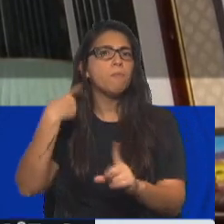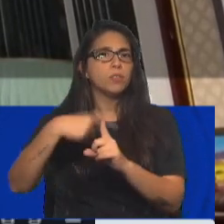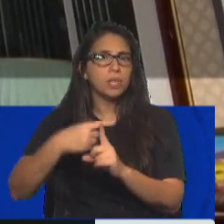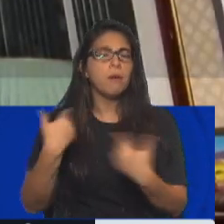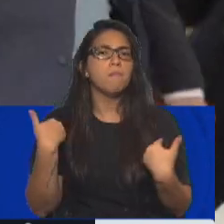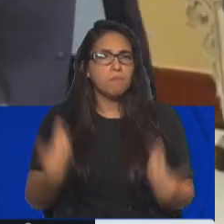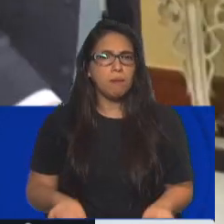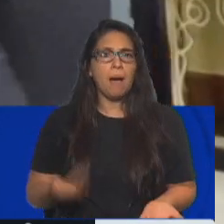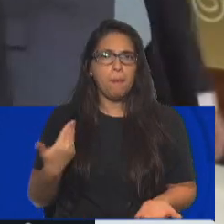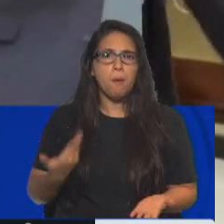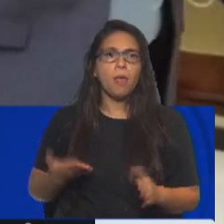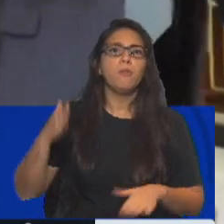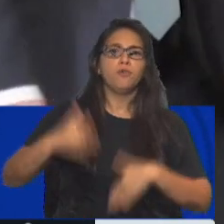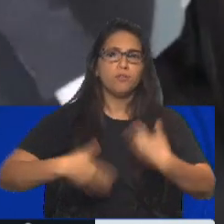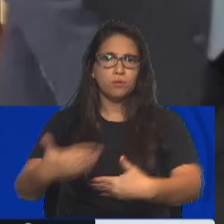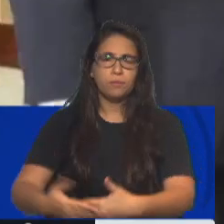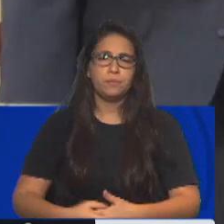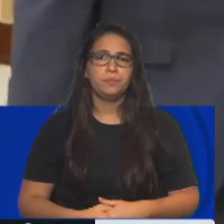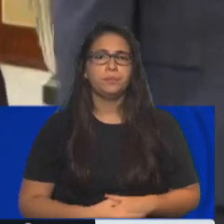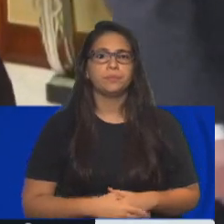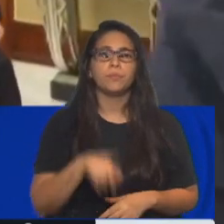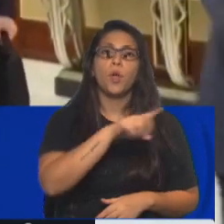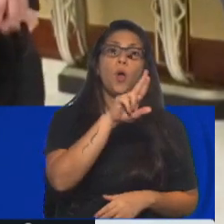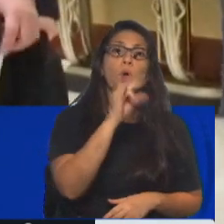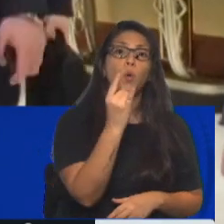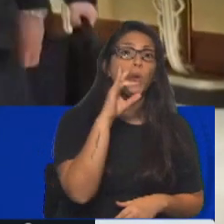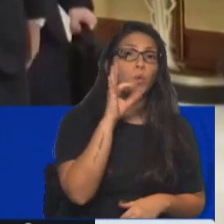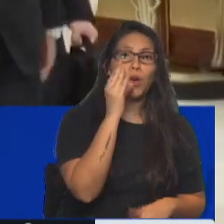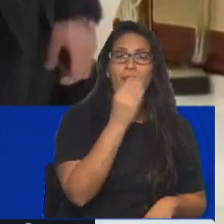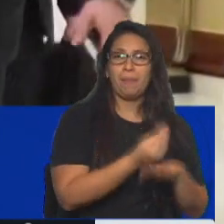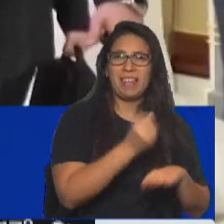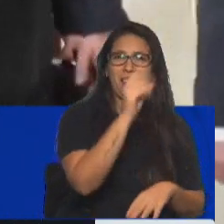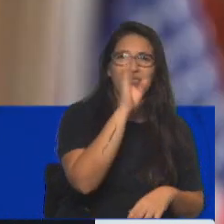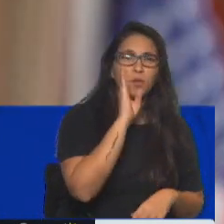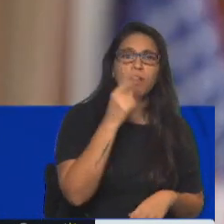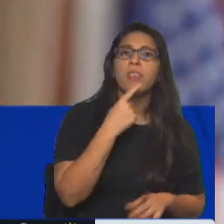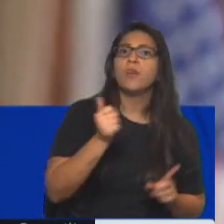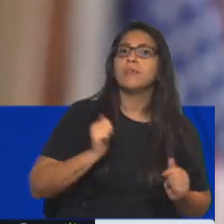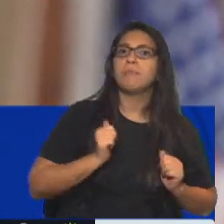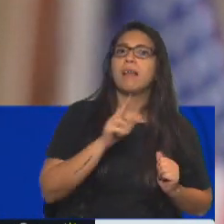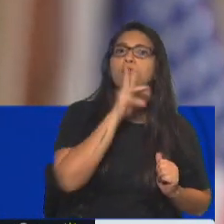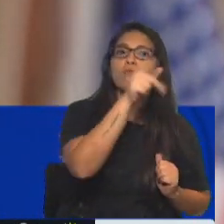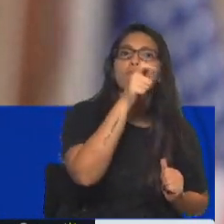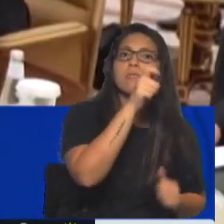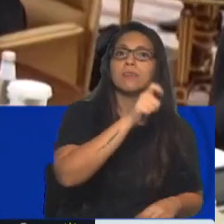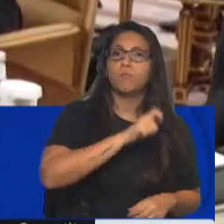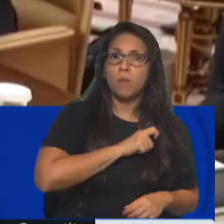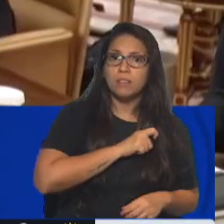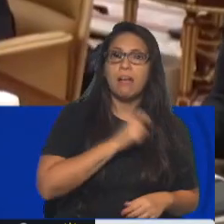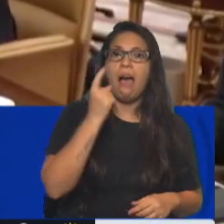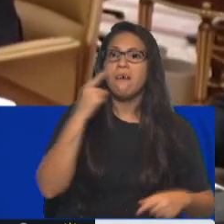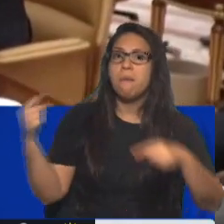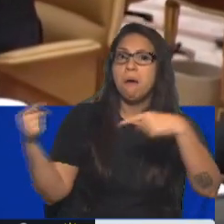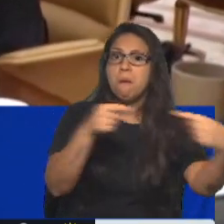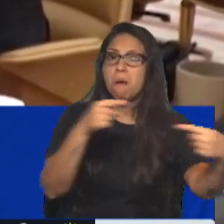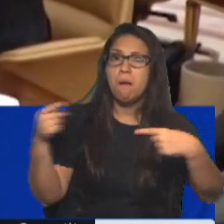такий крок. Por su parte, Rubio dijo que Estados Unidos espera la respuesta de Rusia y que esa aceptación del cese de hostilidades